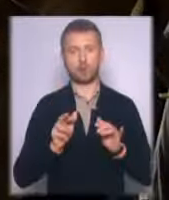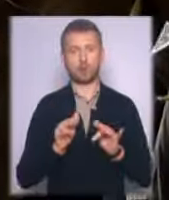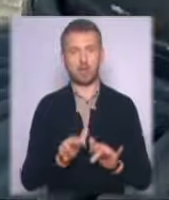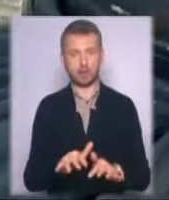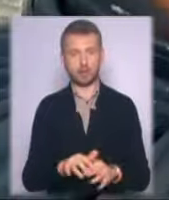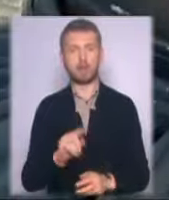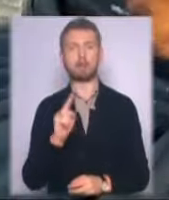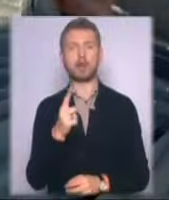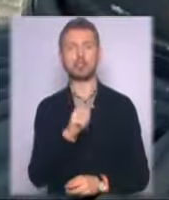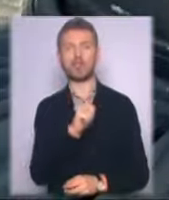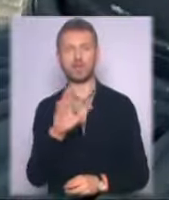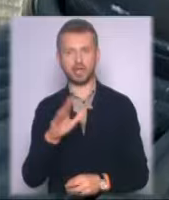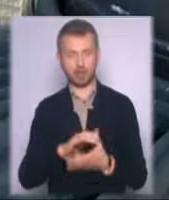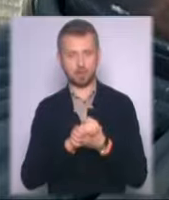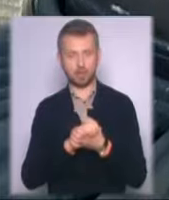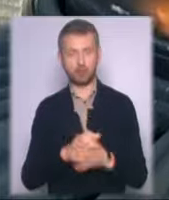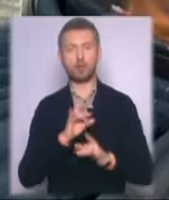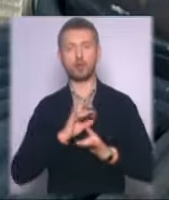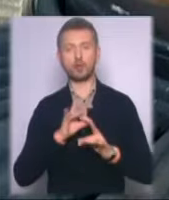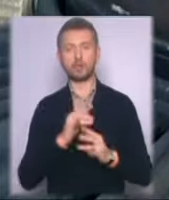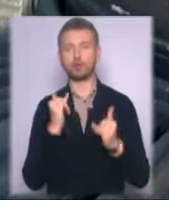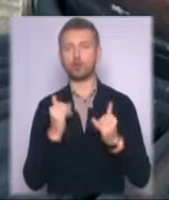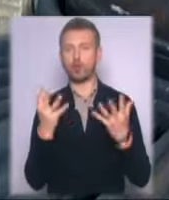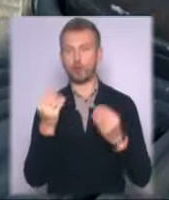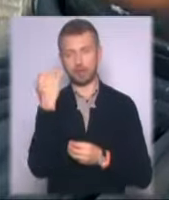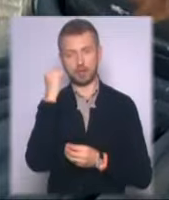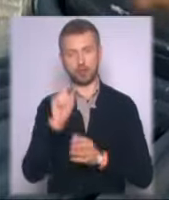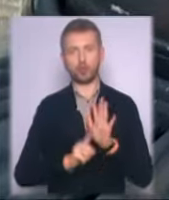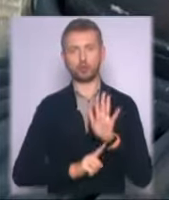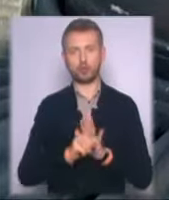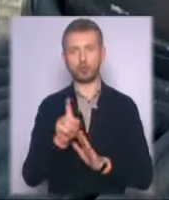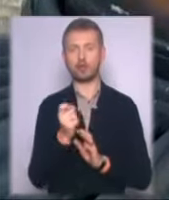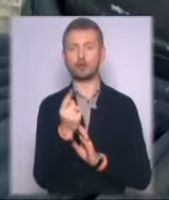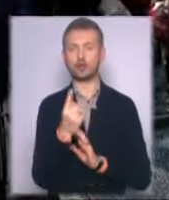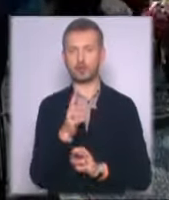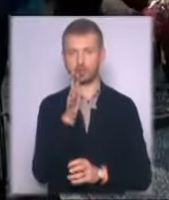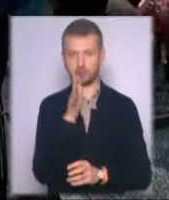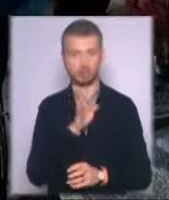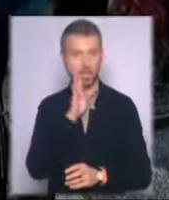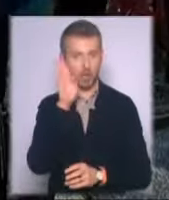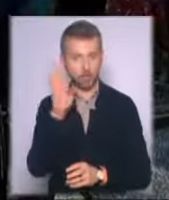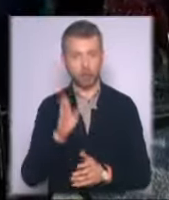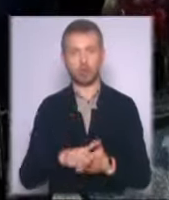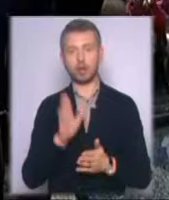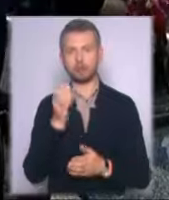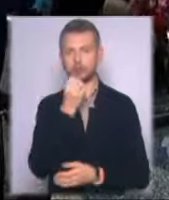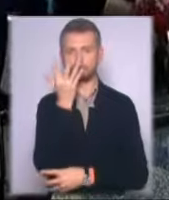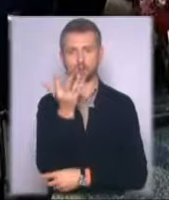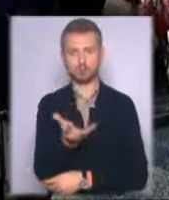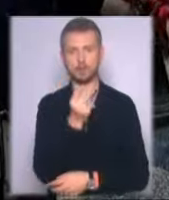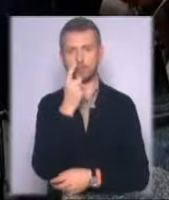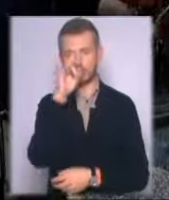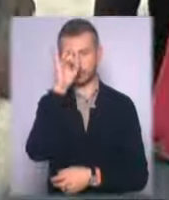«Перша хвилина миру». Урочистості до Дня перемоги розпочнуться з 11-ї ранку. Відбудеться покладання квітів у Парку Слави за